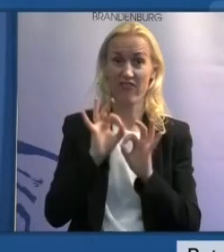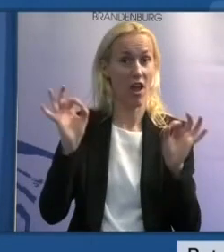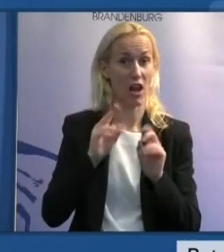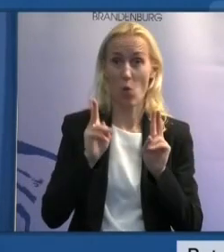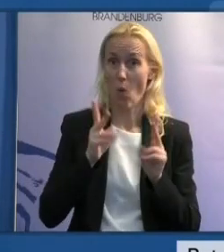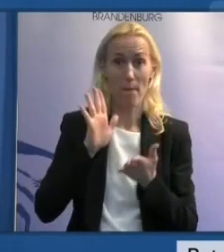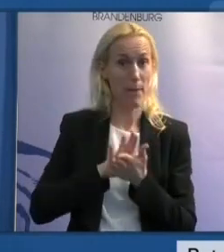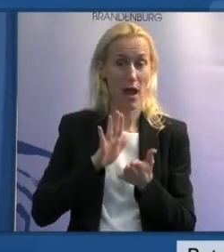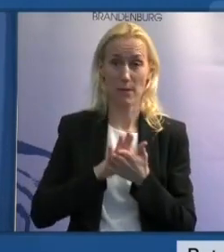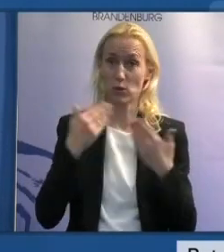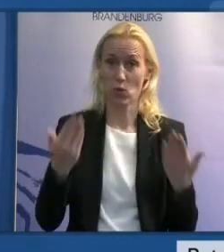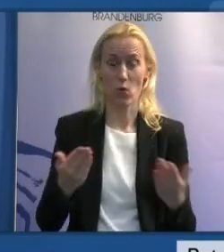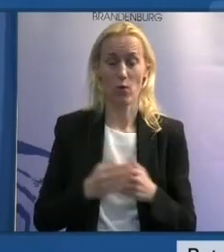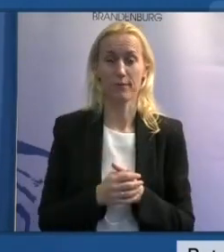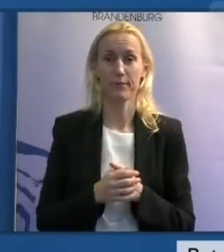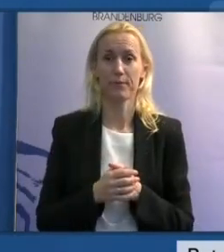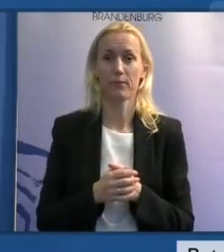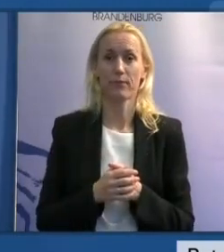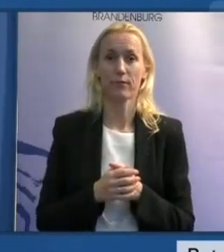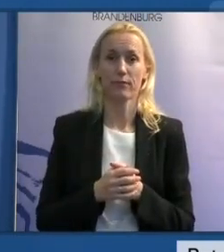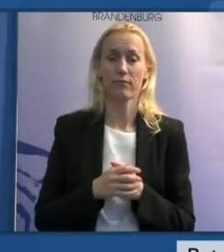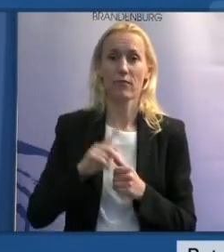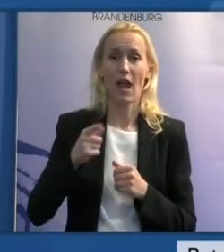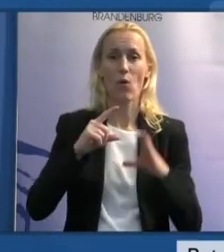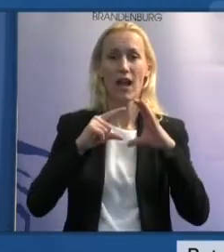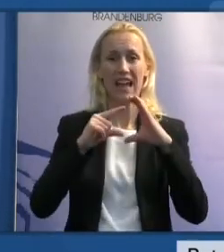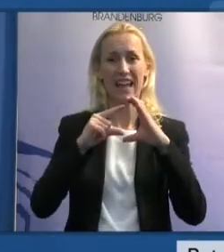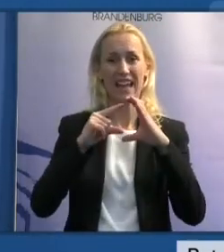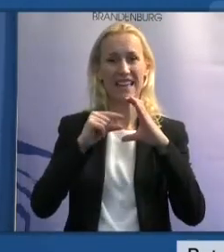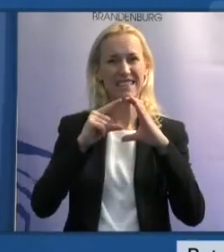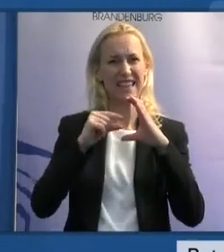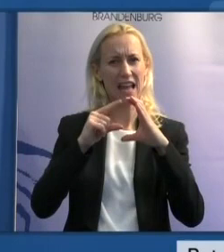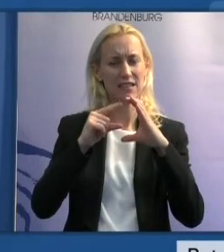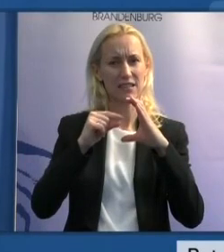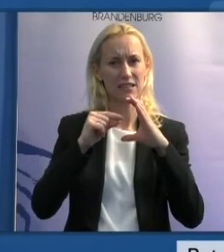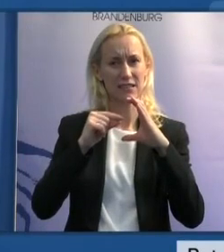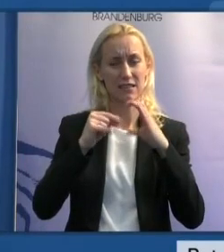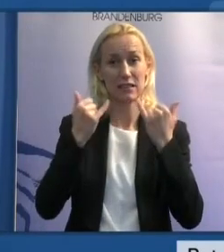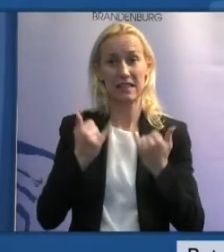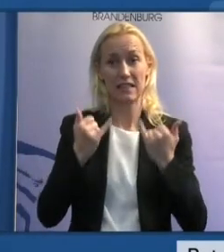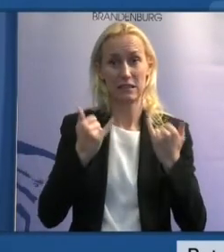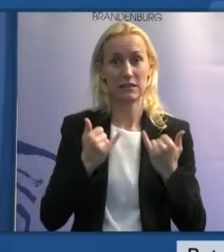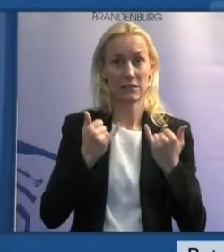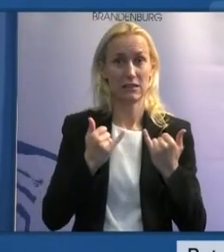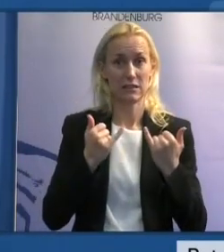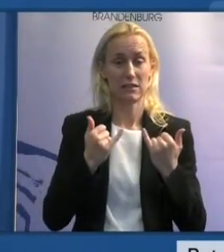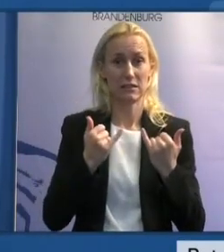wie vor ist. Und das zeigt auch, dass die Inzidenz, wo wir ja momentan